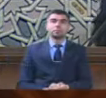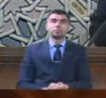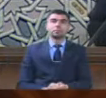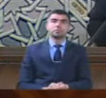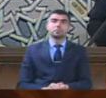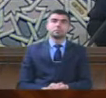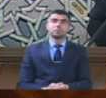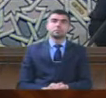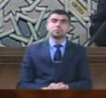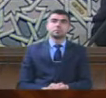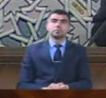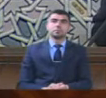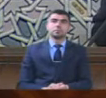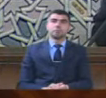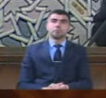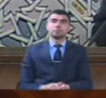السيد نائب.